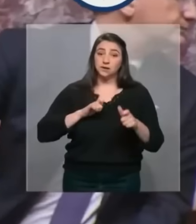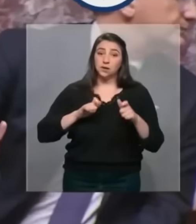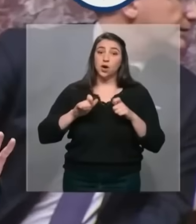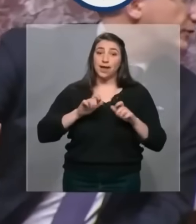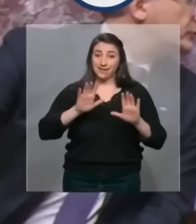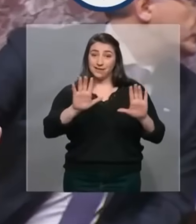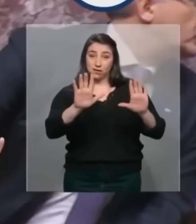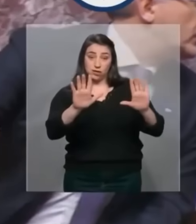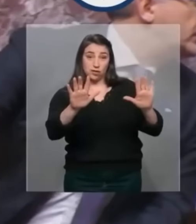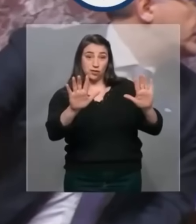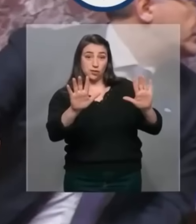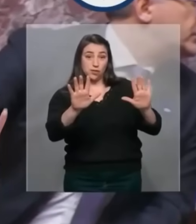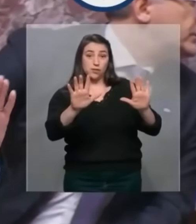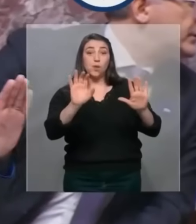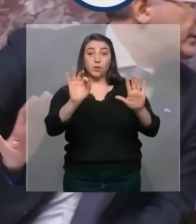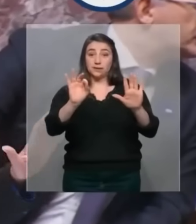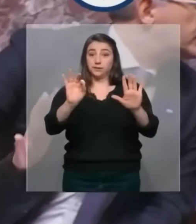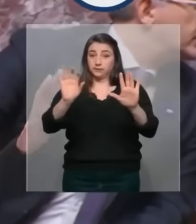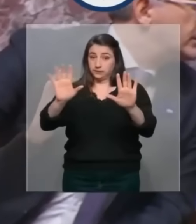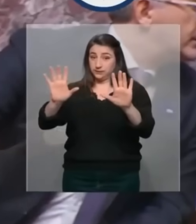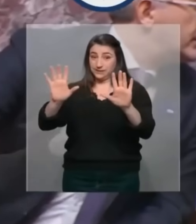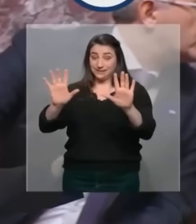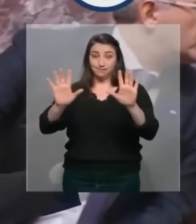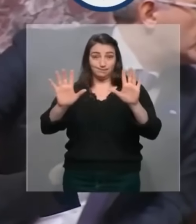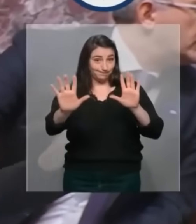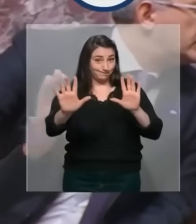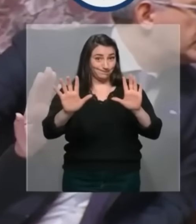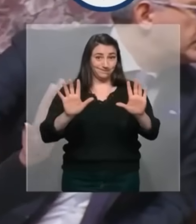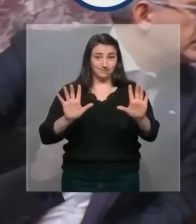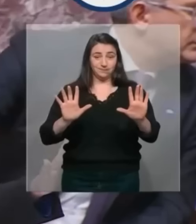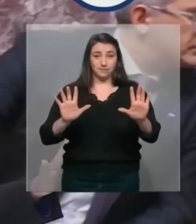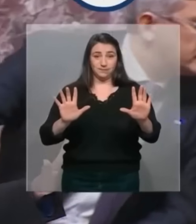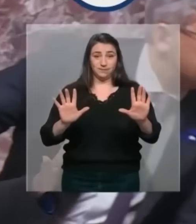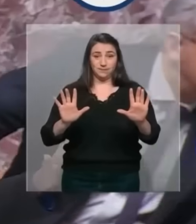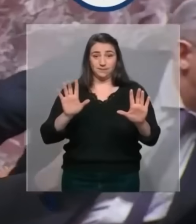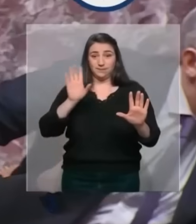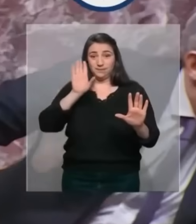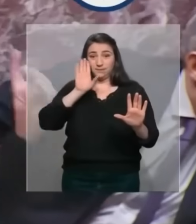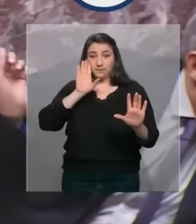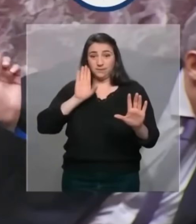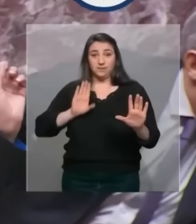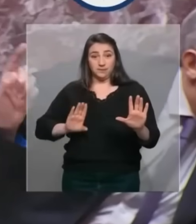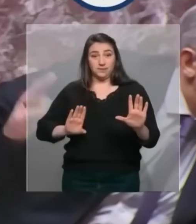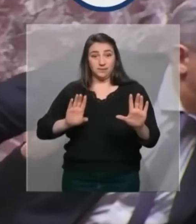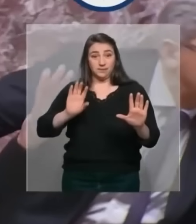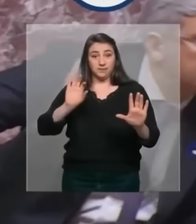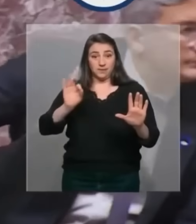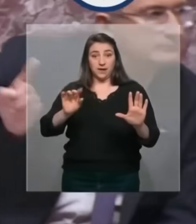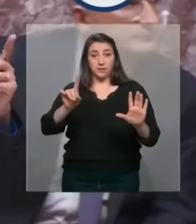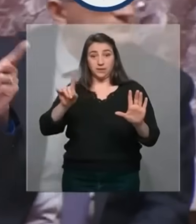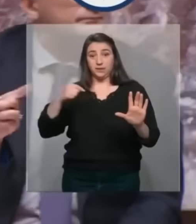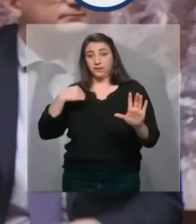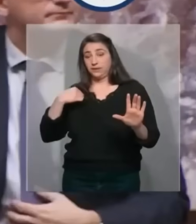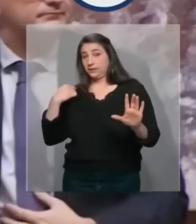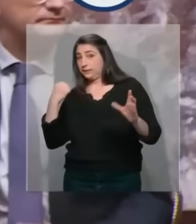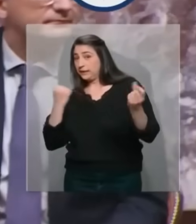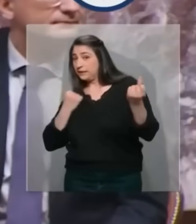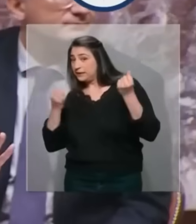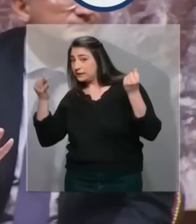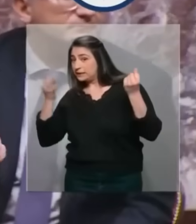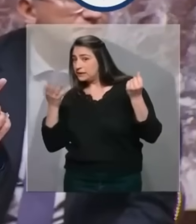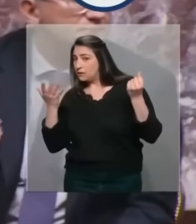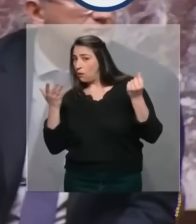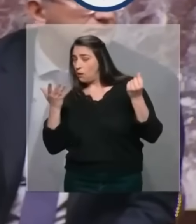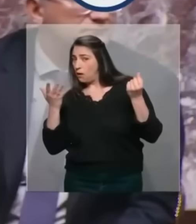attendez attendez attendez je s'il vous plaît ça n'est pas venu s'il vous plaît ça n'est pas venu jusqu'à mes oreilles je vais demander au service qui a été dit je donne en